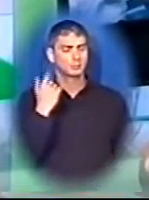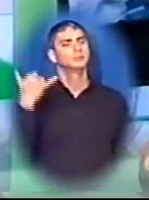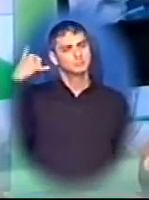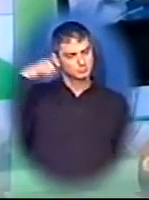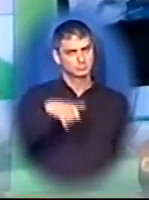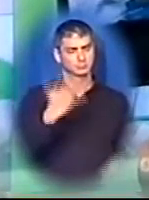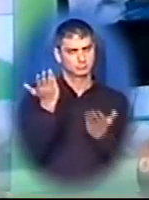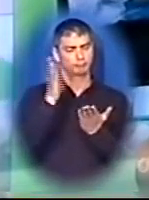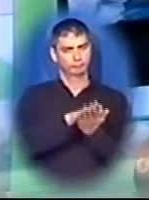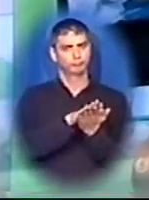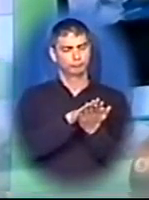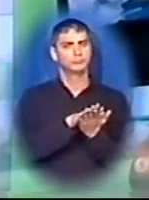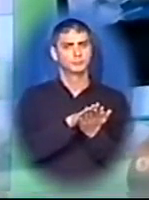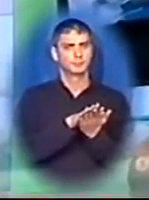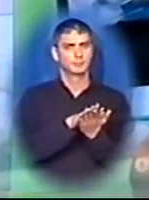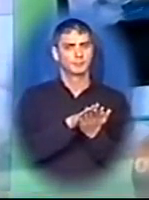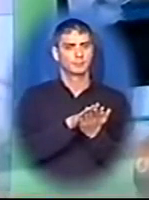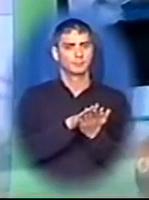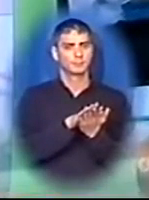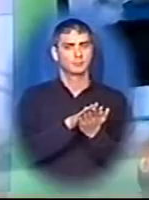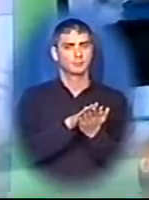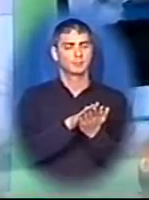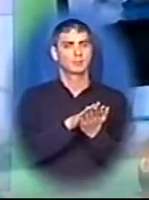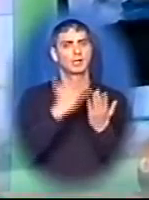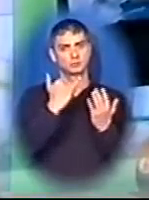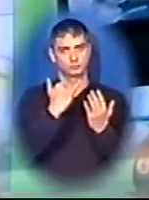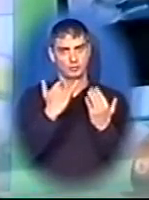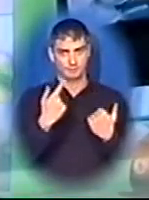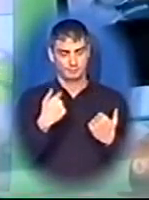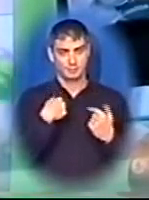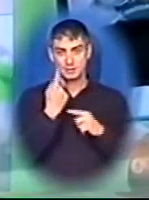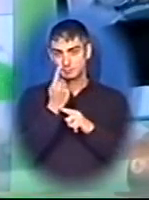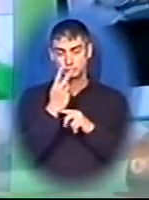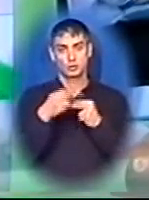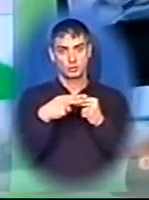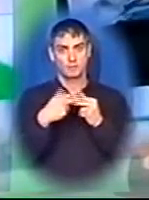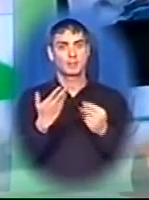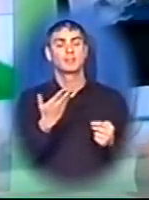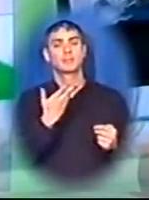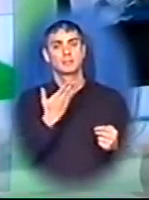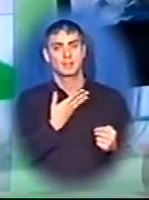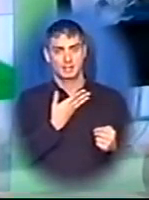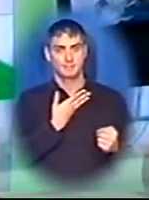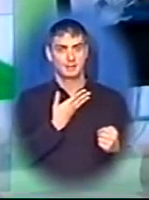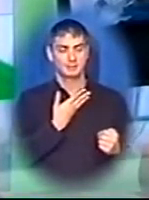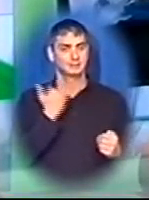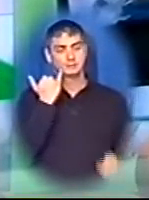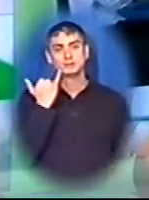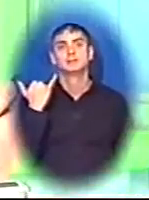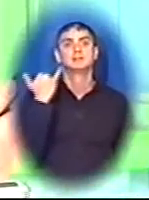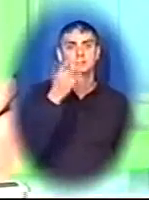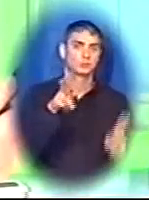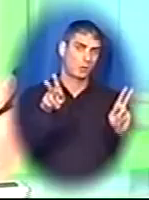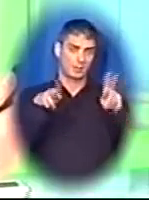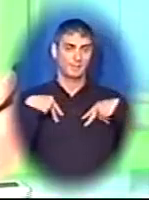תסגור את הטלפון. סגרתי. סגרת את הטלפון. אנחנו מן הסתם בשניות הקרובות נקבל צלצול.